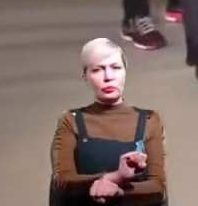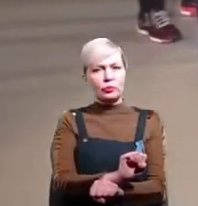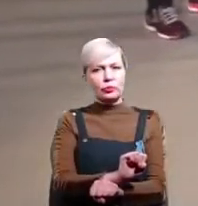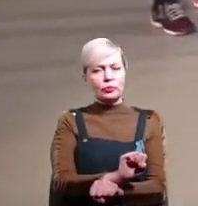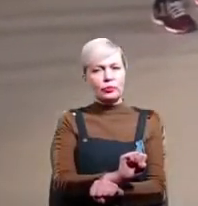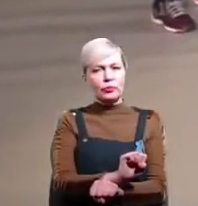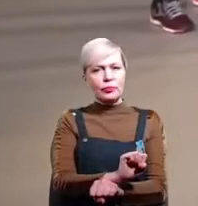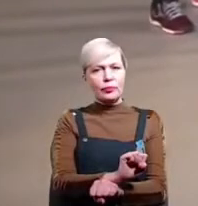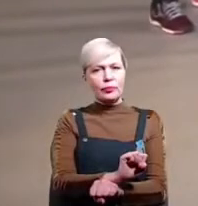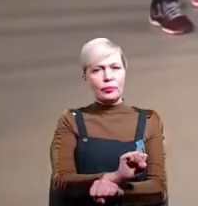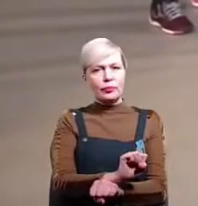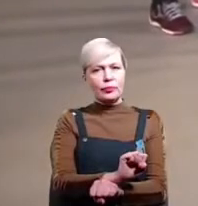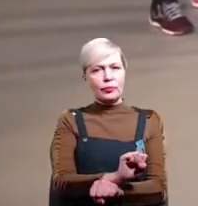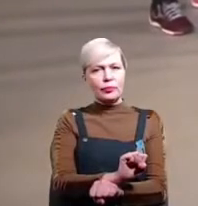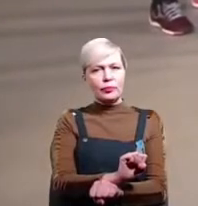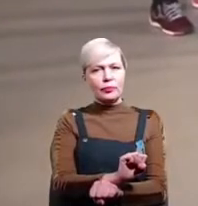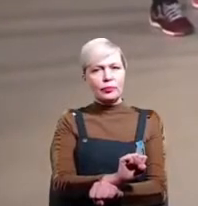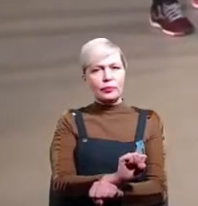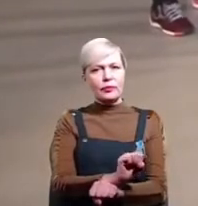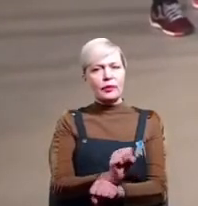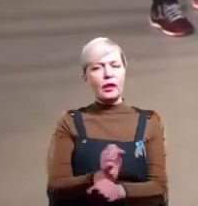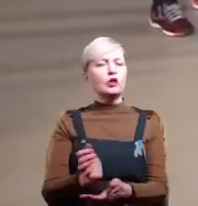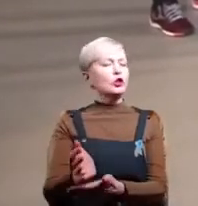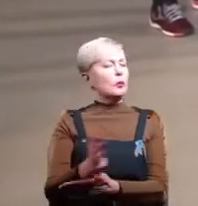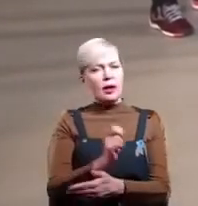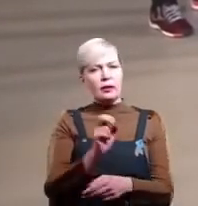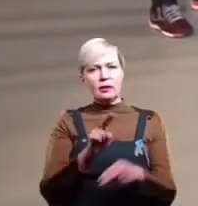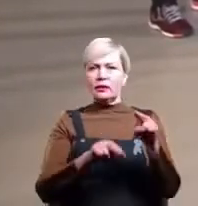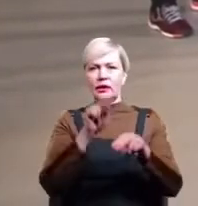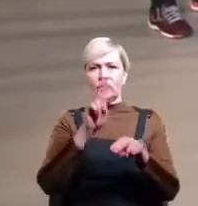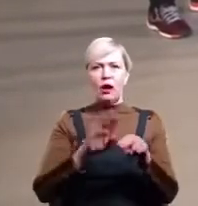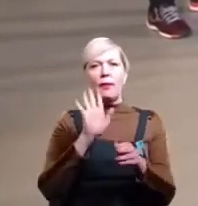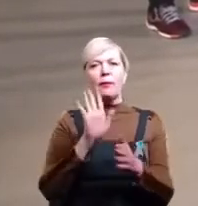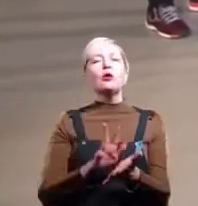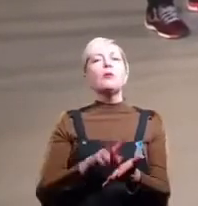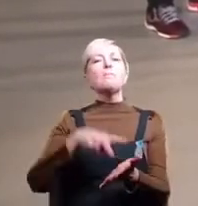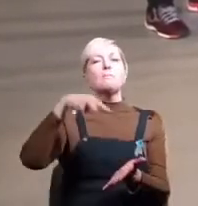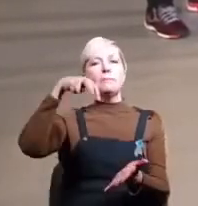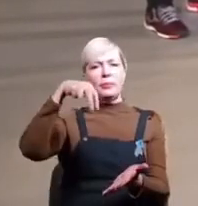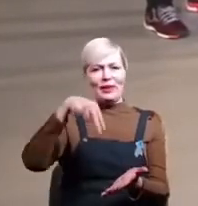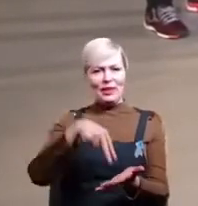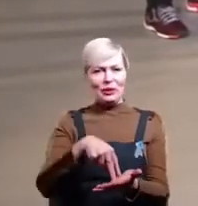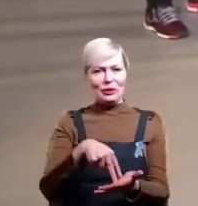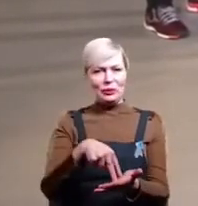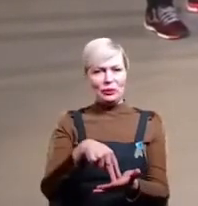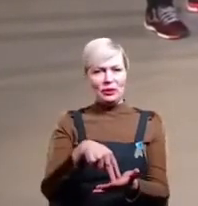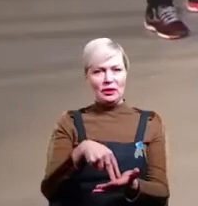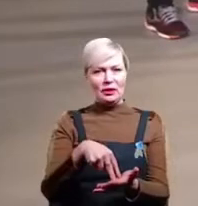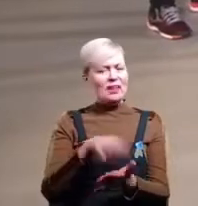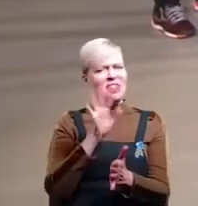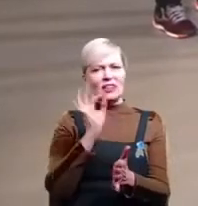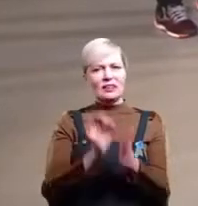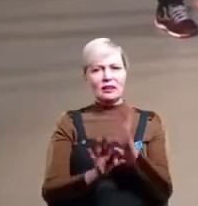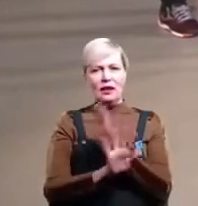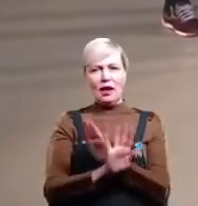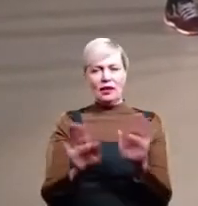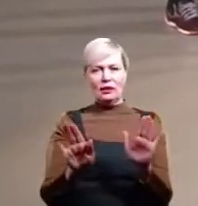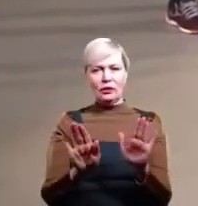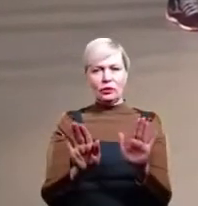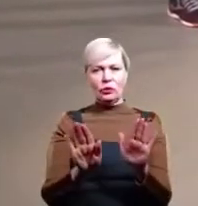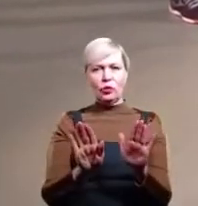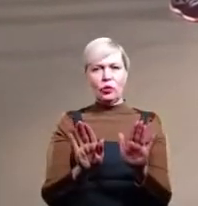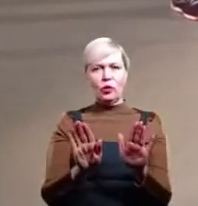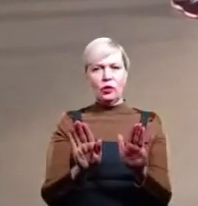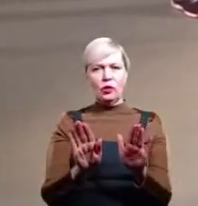да, собрались, настроились и только тогда прыгнули. Хорошо? Не сразу. То есть если вы уже раз,